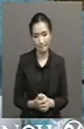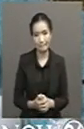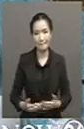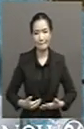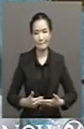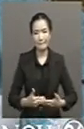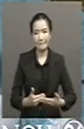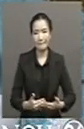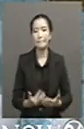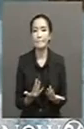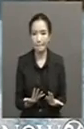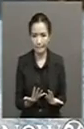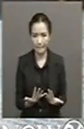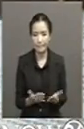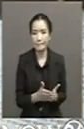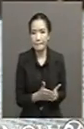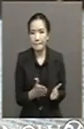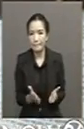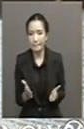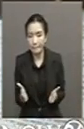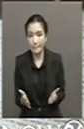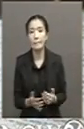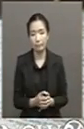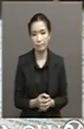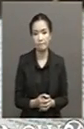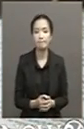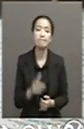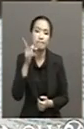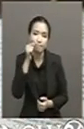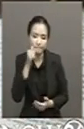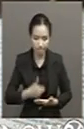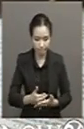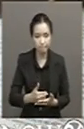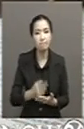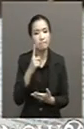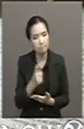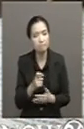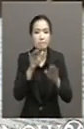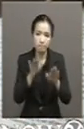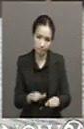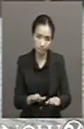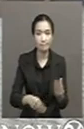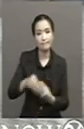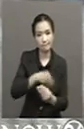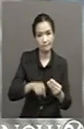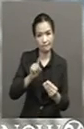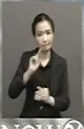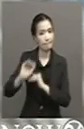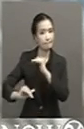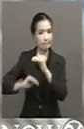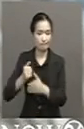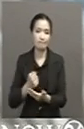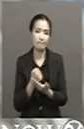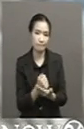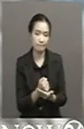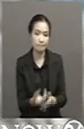ครรภ์เพิ่มระยะห่างการมีบุตรลดอัตราการเสียชีวิตของแม่และเด็กส่งเสริมการพัพัฒนาเศรษฐกิจเพื่อเพิ่มศักยภาพของสตรี